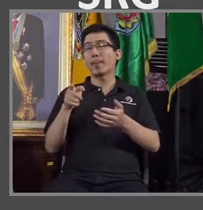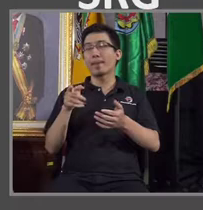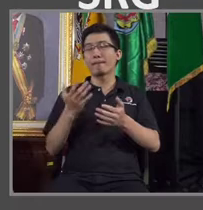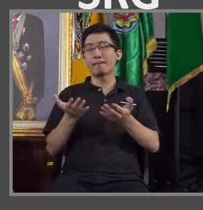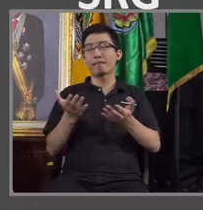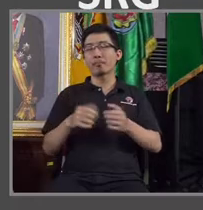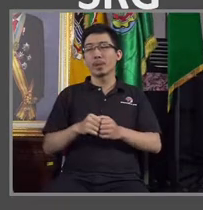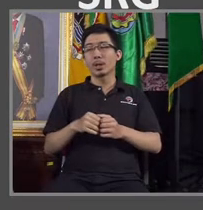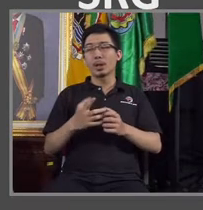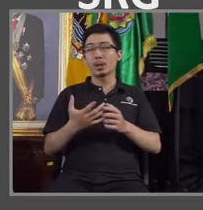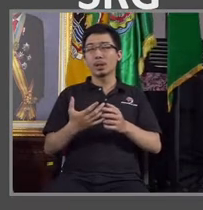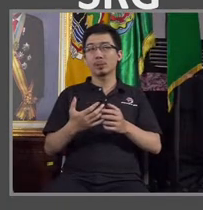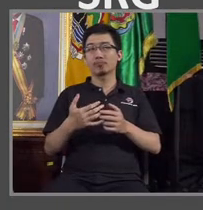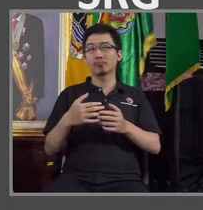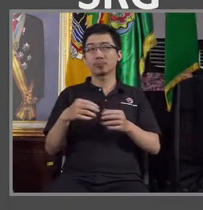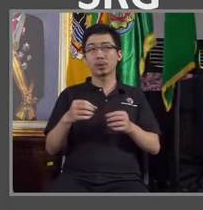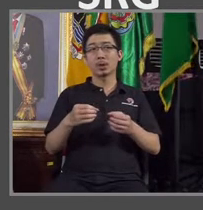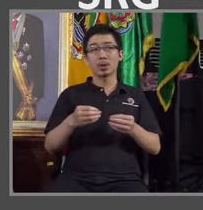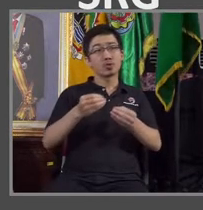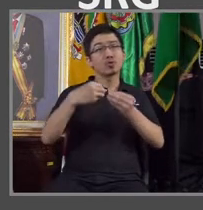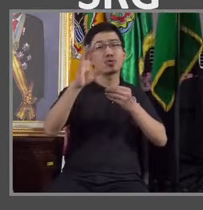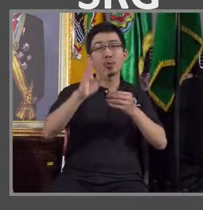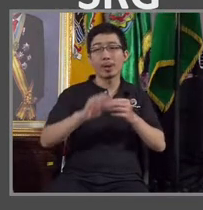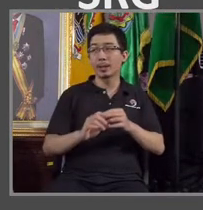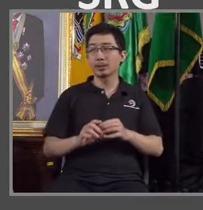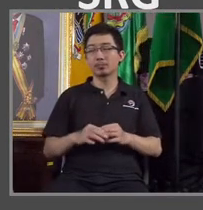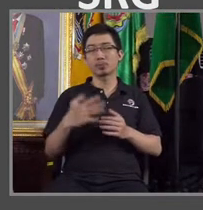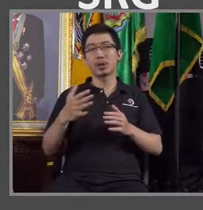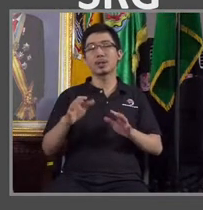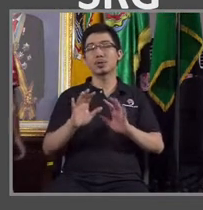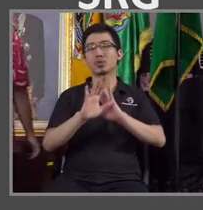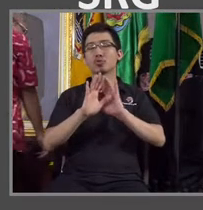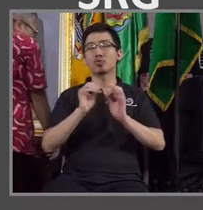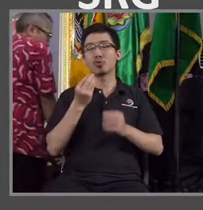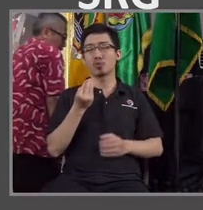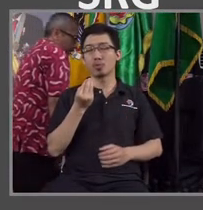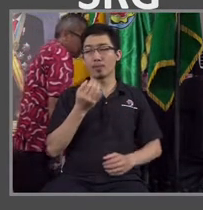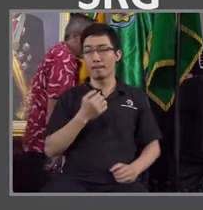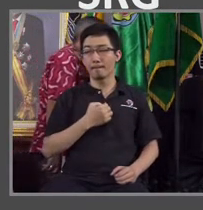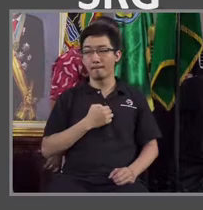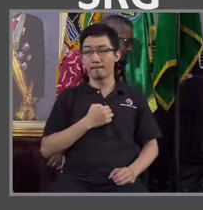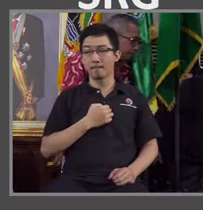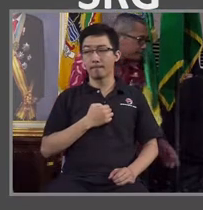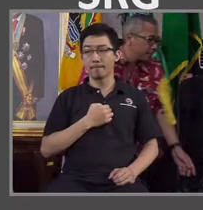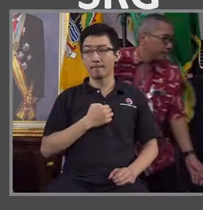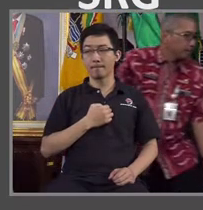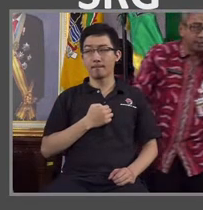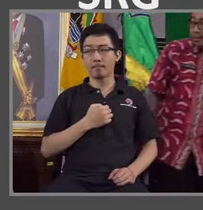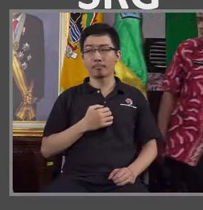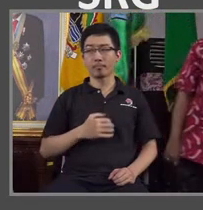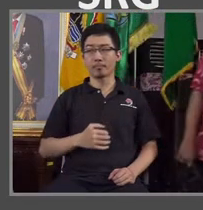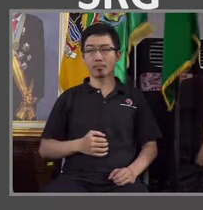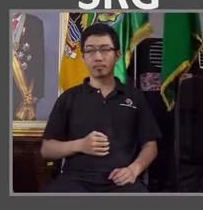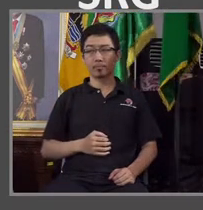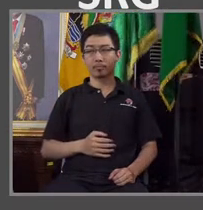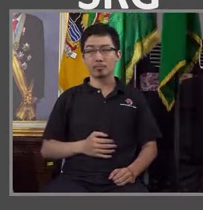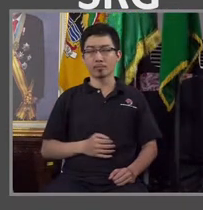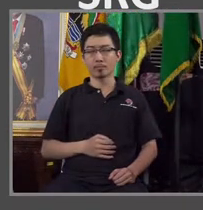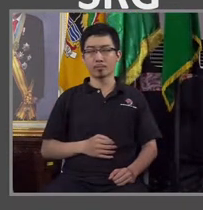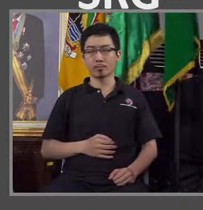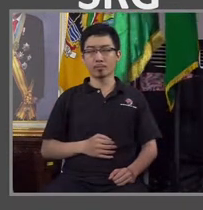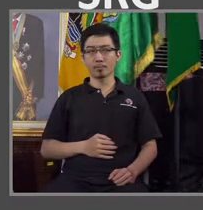harga rendah dan ini yang selanjutnya technopark pangan yang merupakan